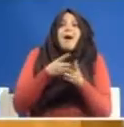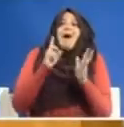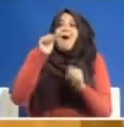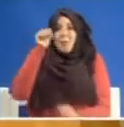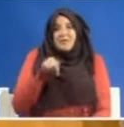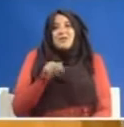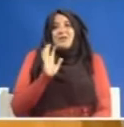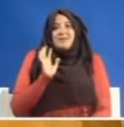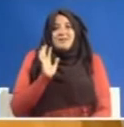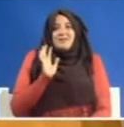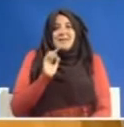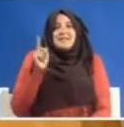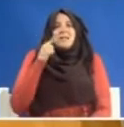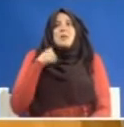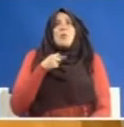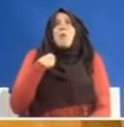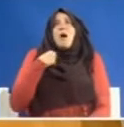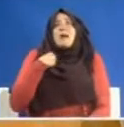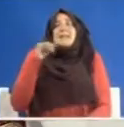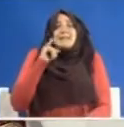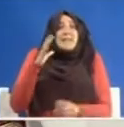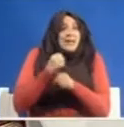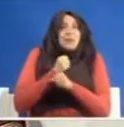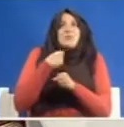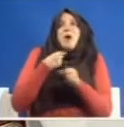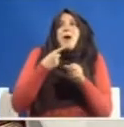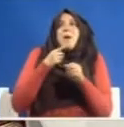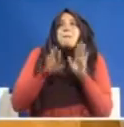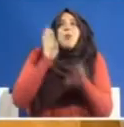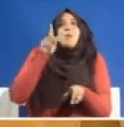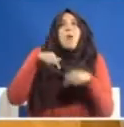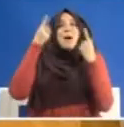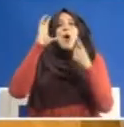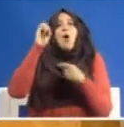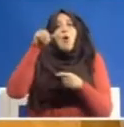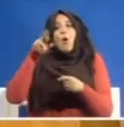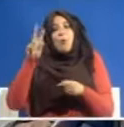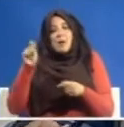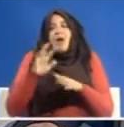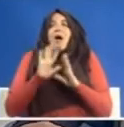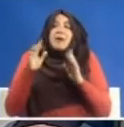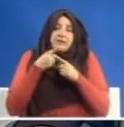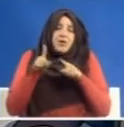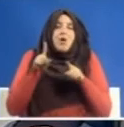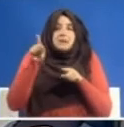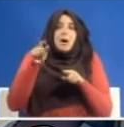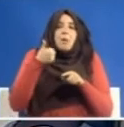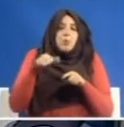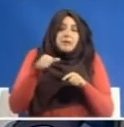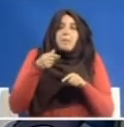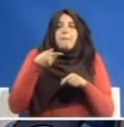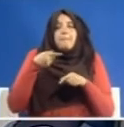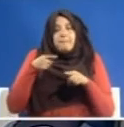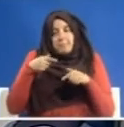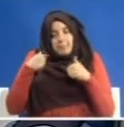ولك الحج، فانا تروح مع محرم او تروح مع رفقة مأمونة. نعم بارك الله فيك. سؤالها الثاني تقول افطرت